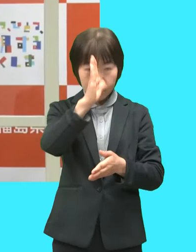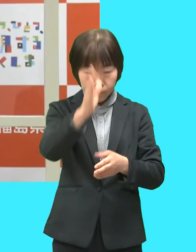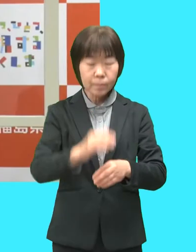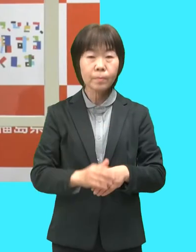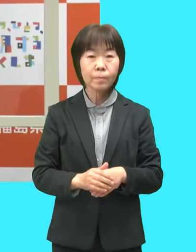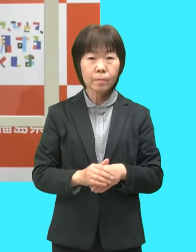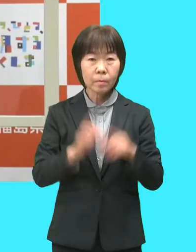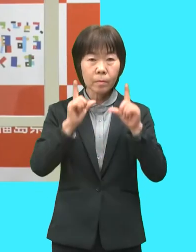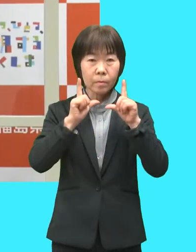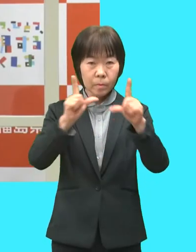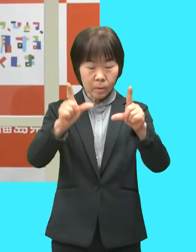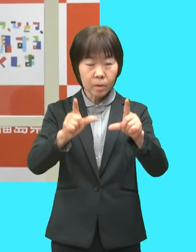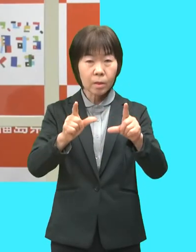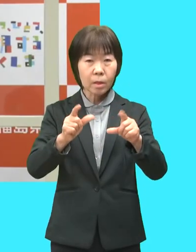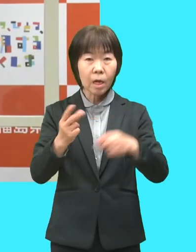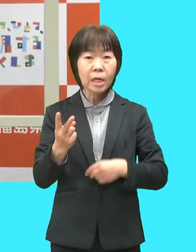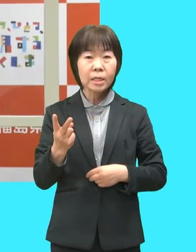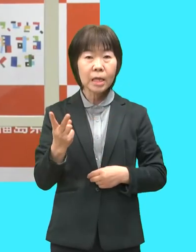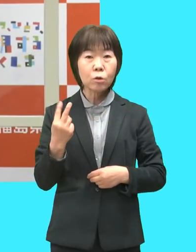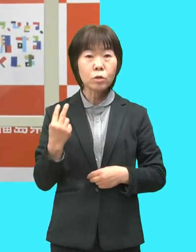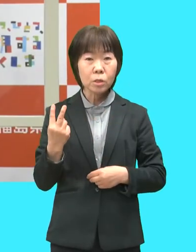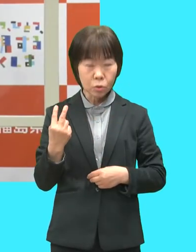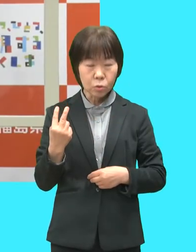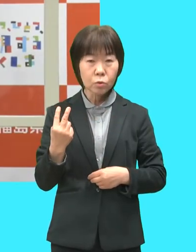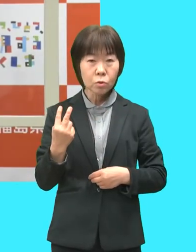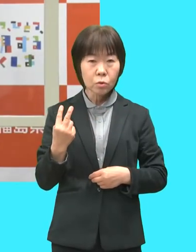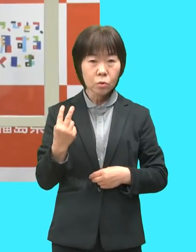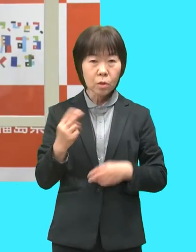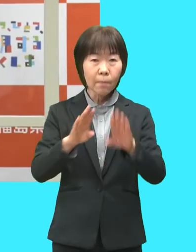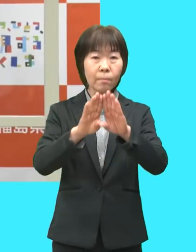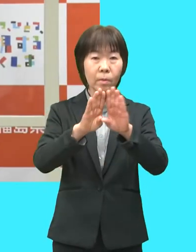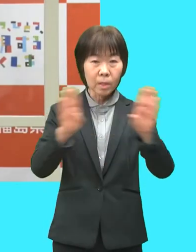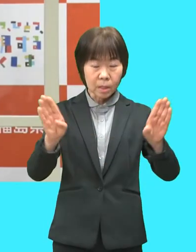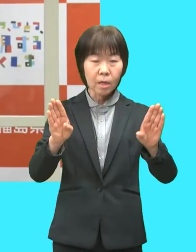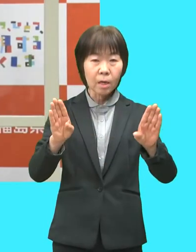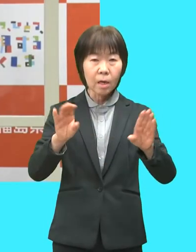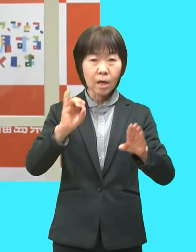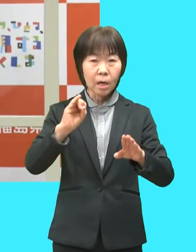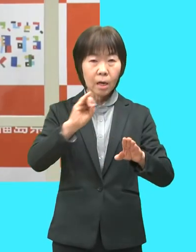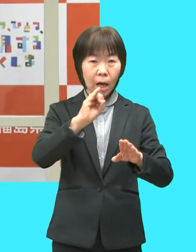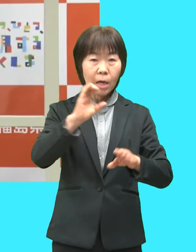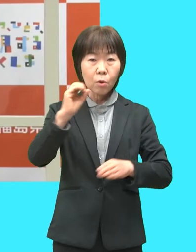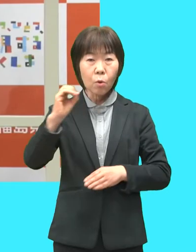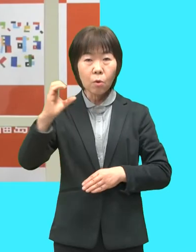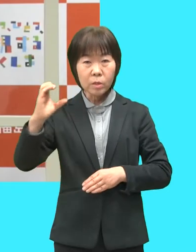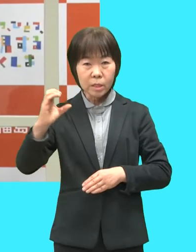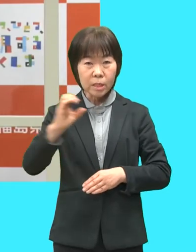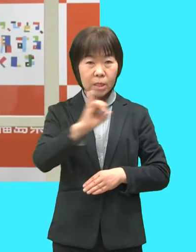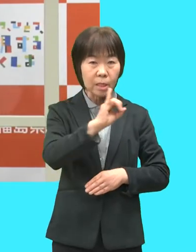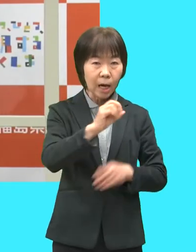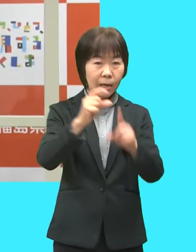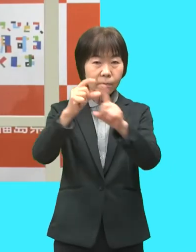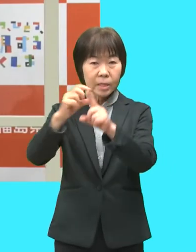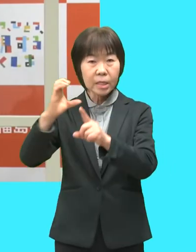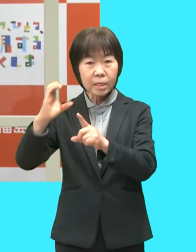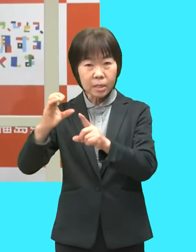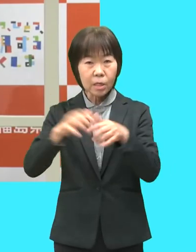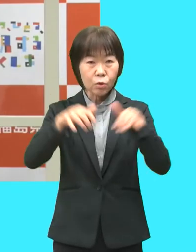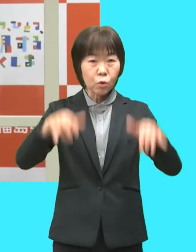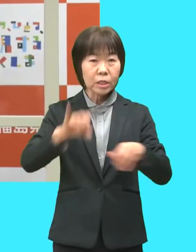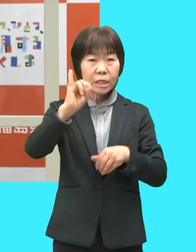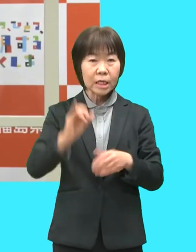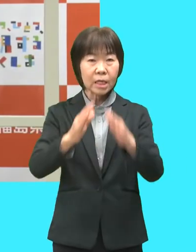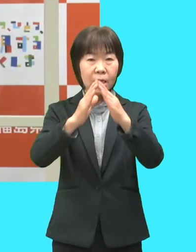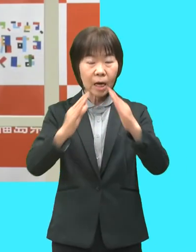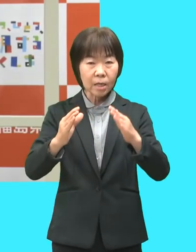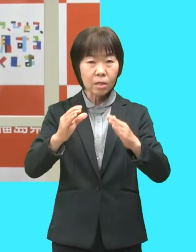はい。一昨日開催されました IOC、IPC、組織委員会等